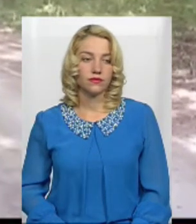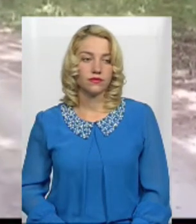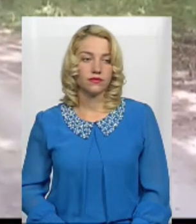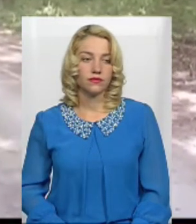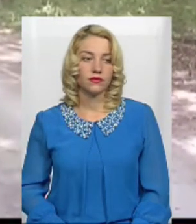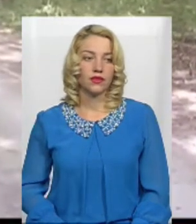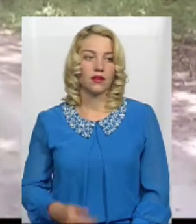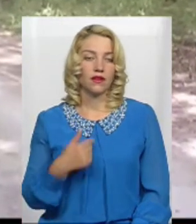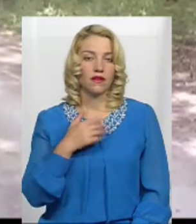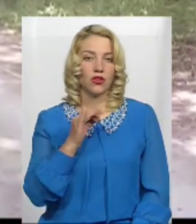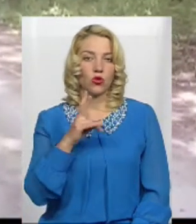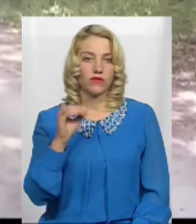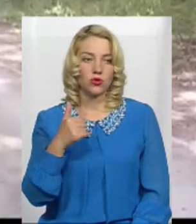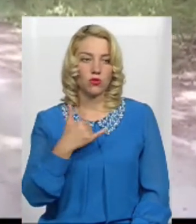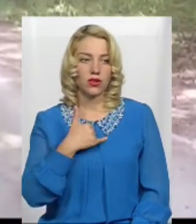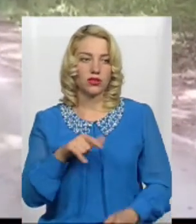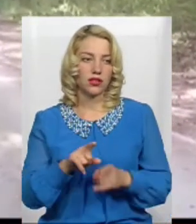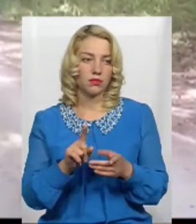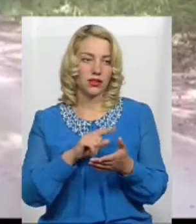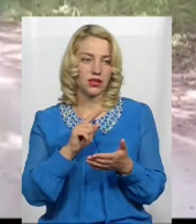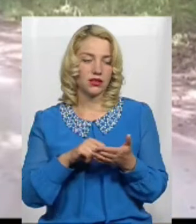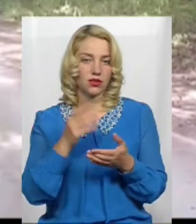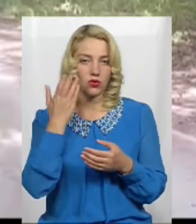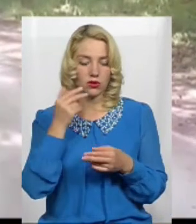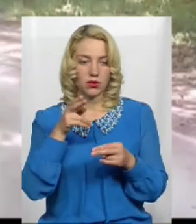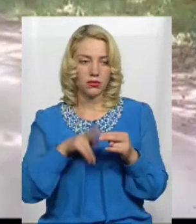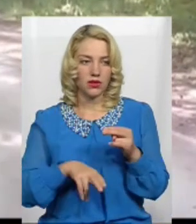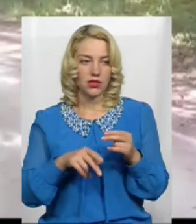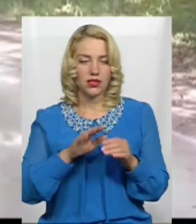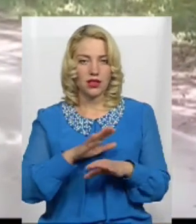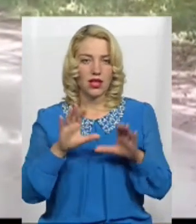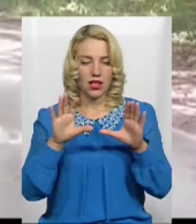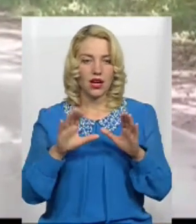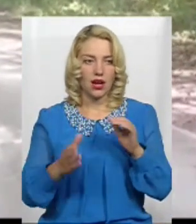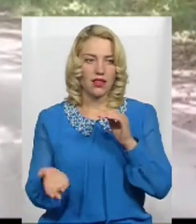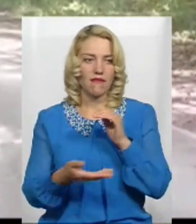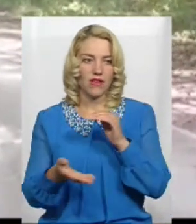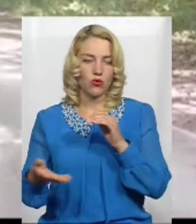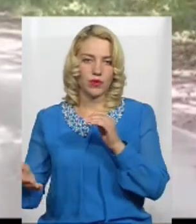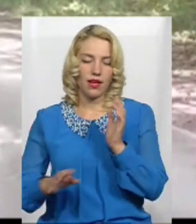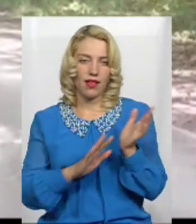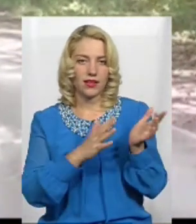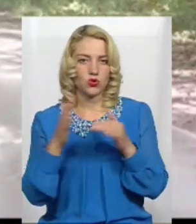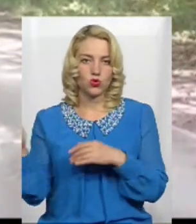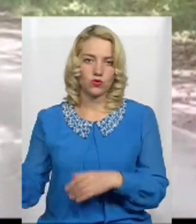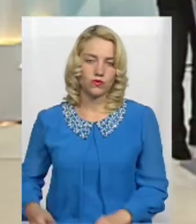Я Звіньковець. У мене таке запитання. Коли припиниться нелегальна вирубка лісу?